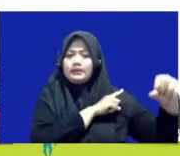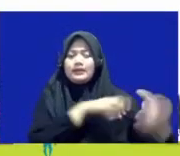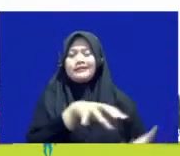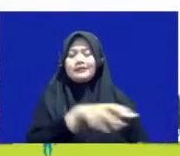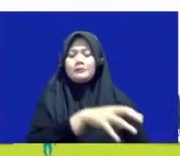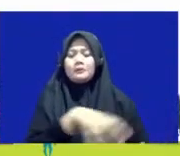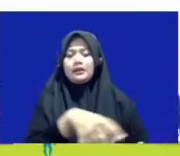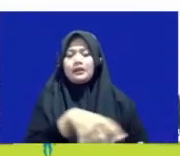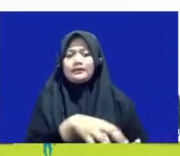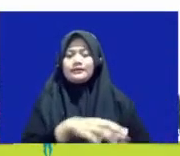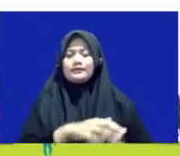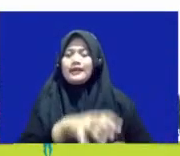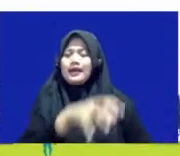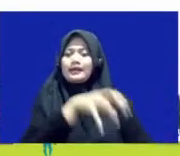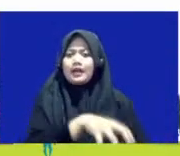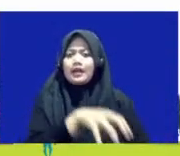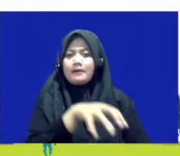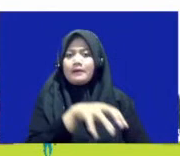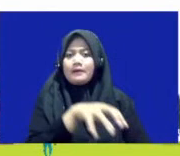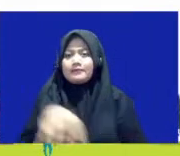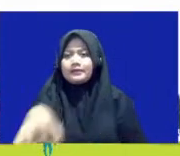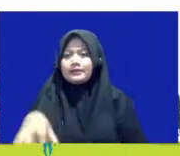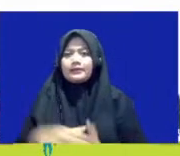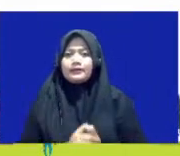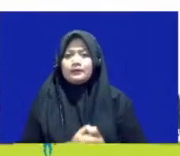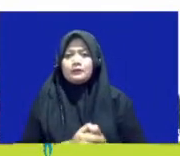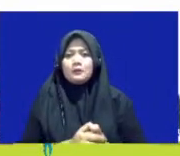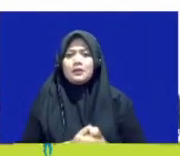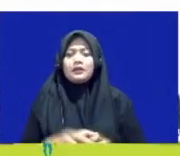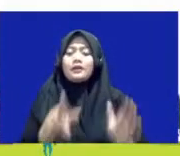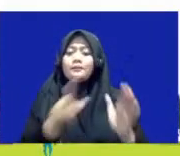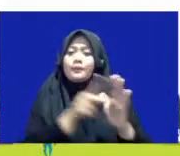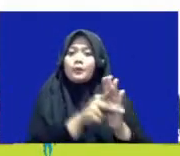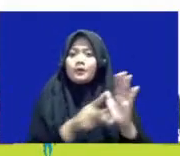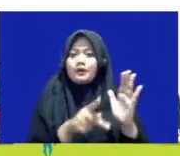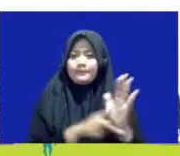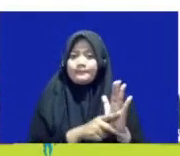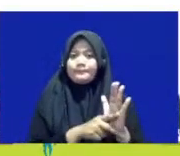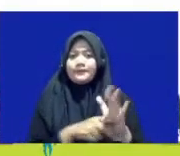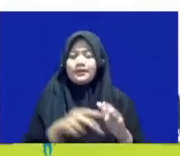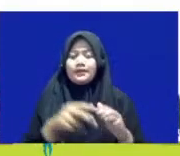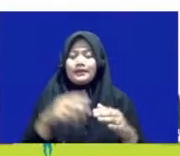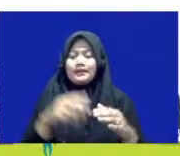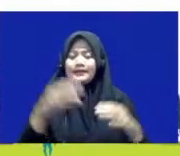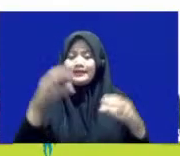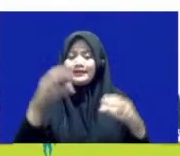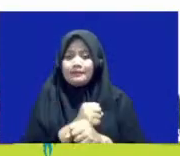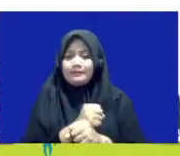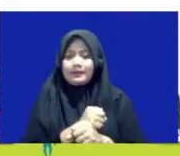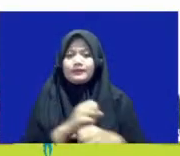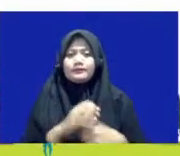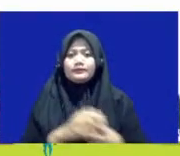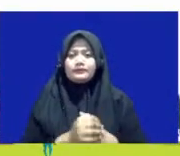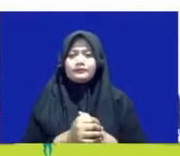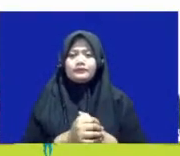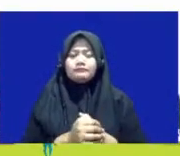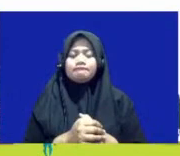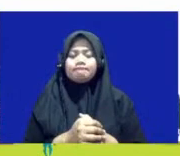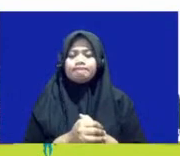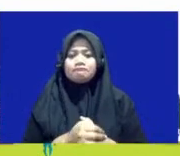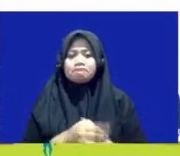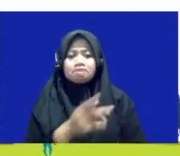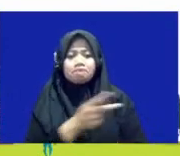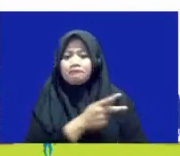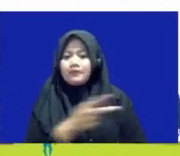masing-masing. Dengan program tersebut, diharapkan mereka memahami pengetahuan